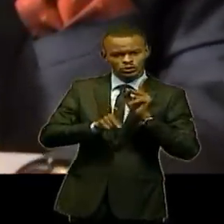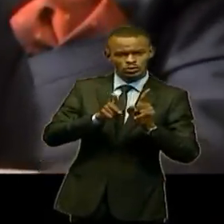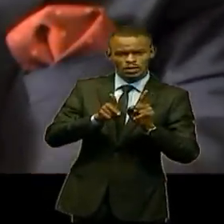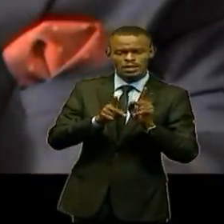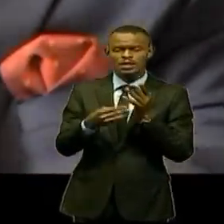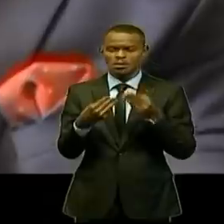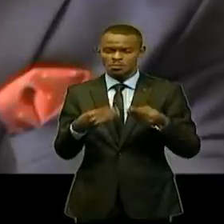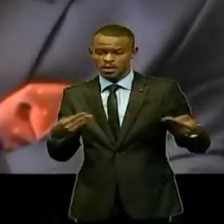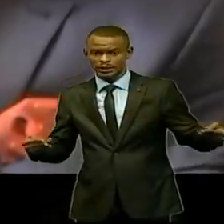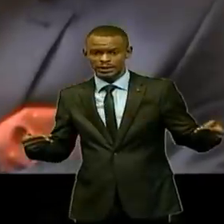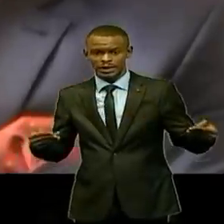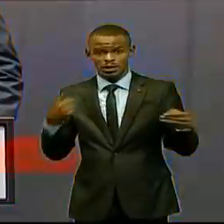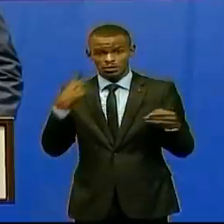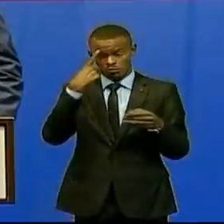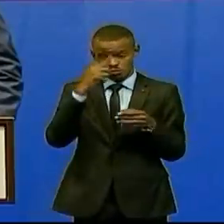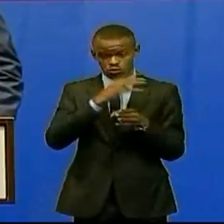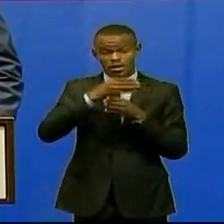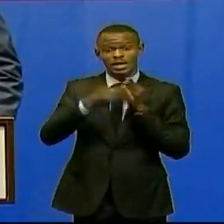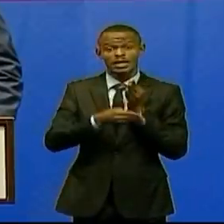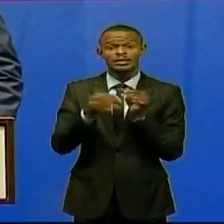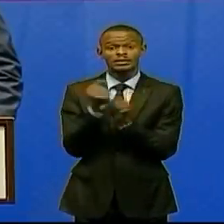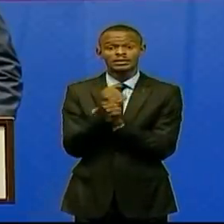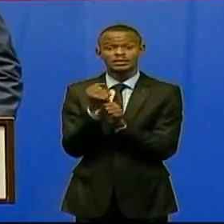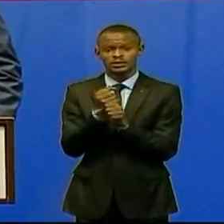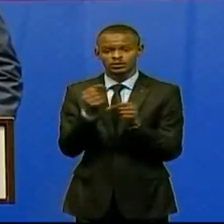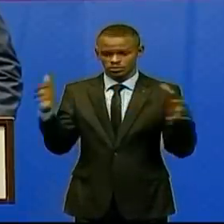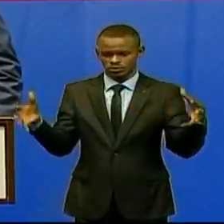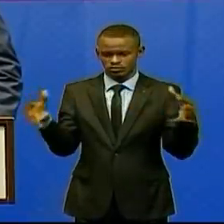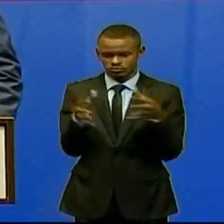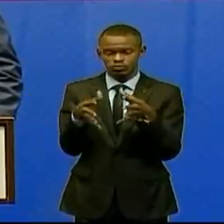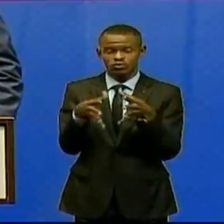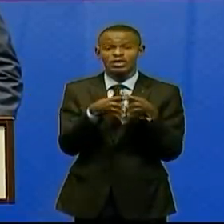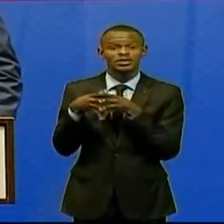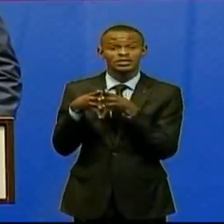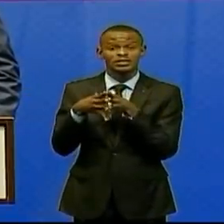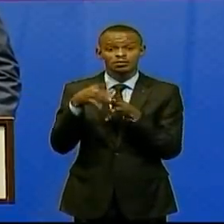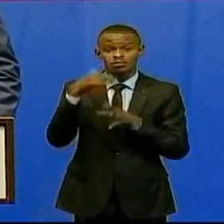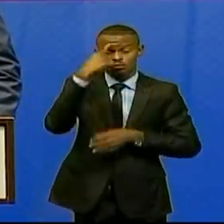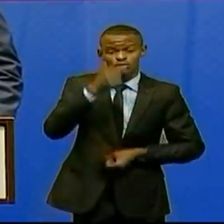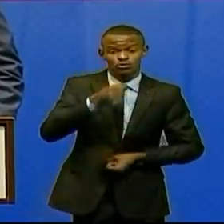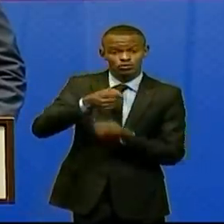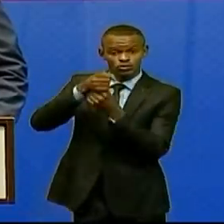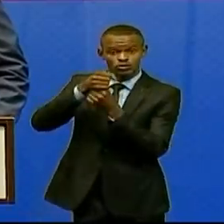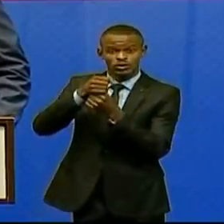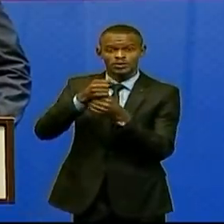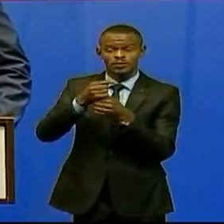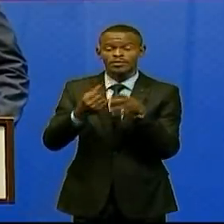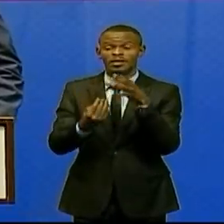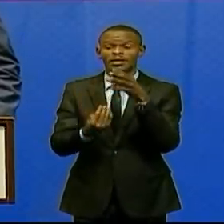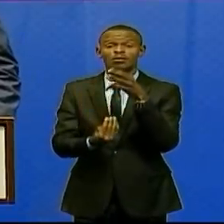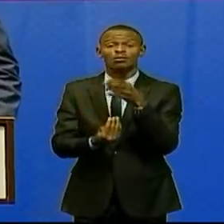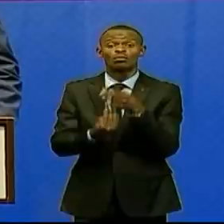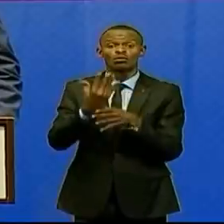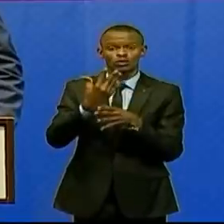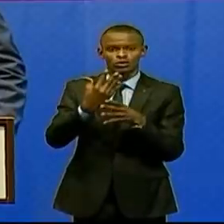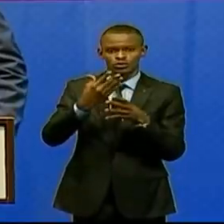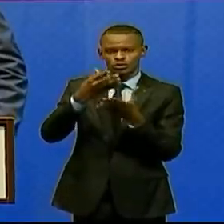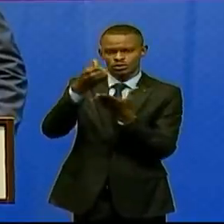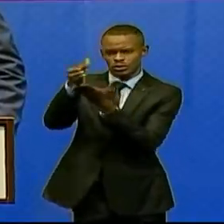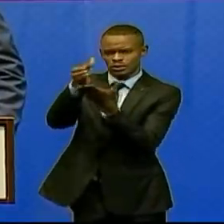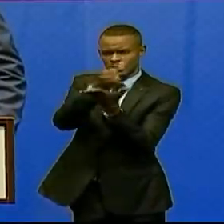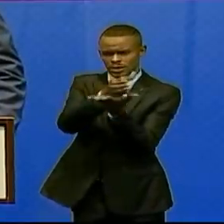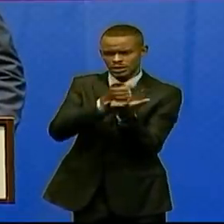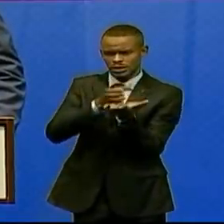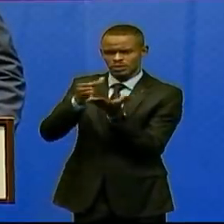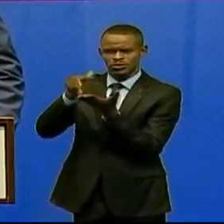des activités communes en vue de contribuer à la production des cartographies opérationnelles du